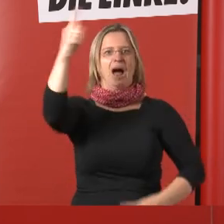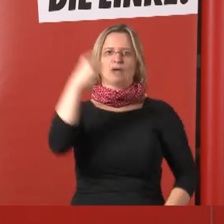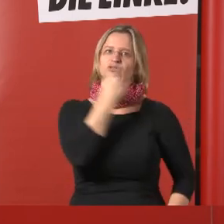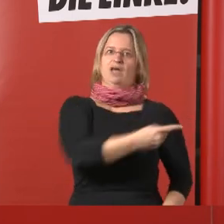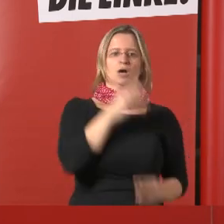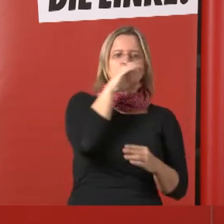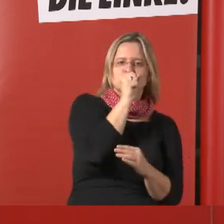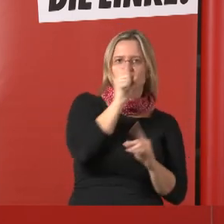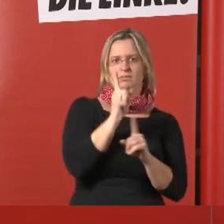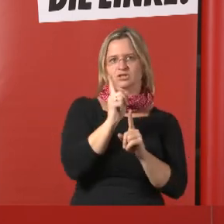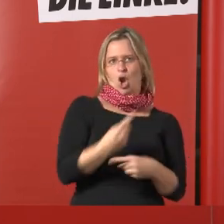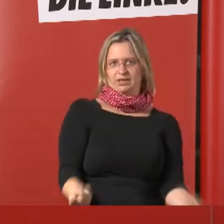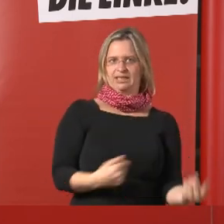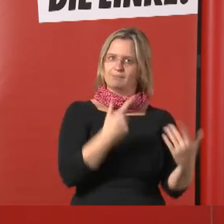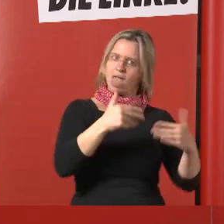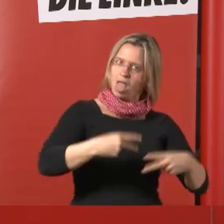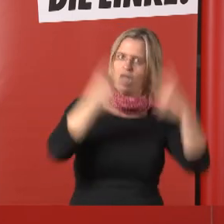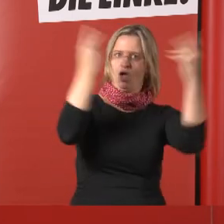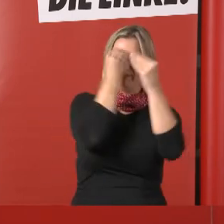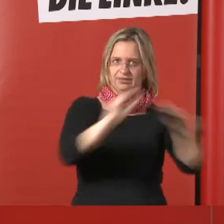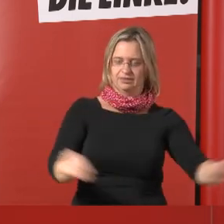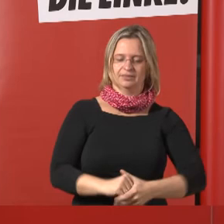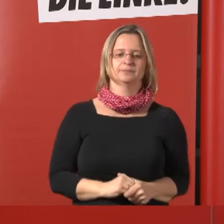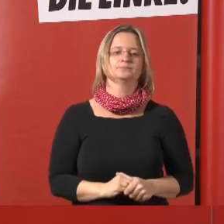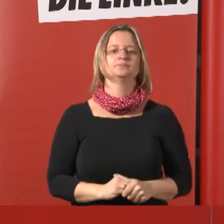Angela Merkel, gefragt, klar Position zu beziehen.